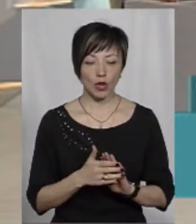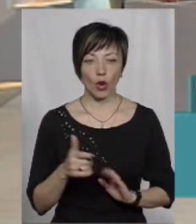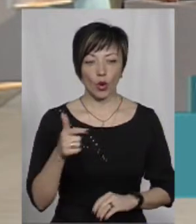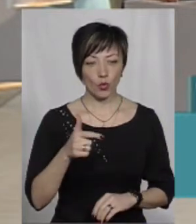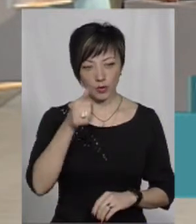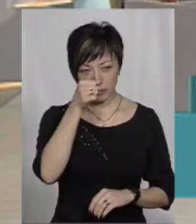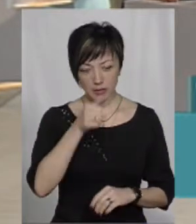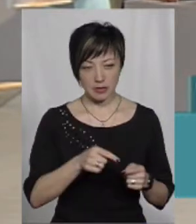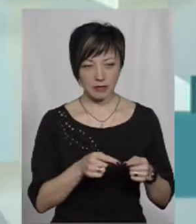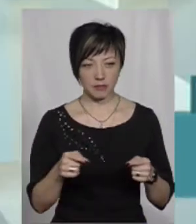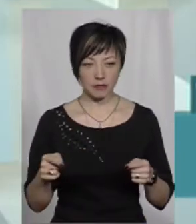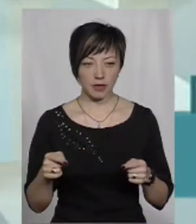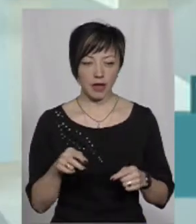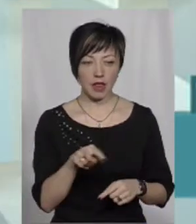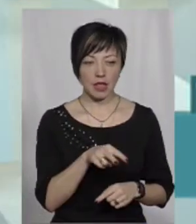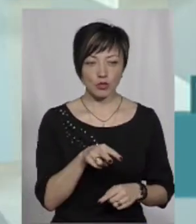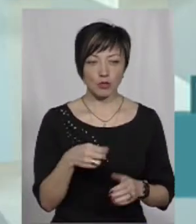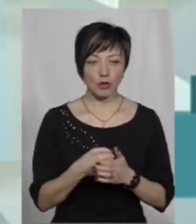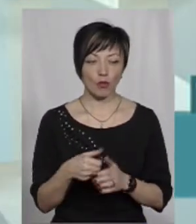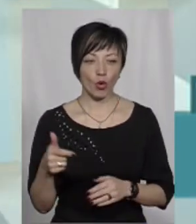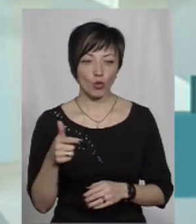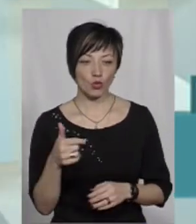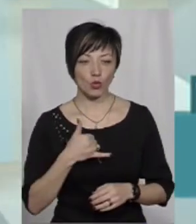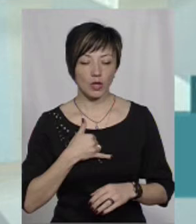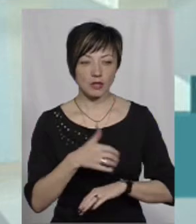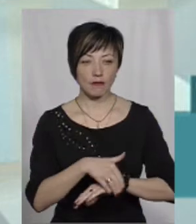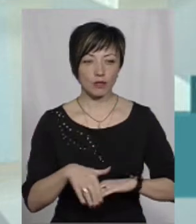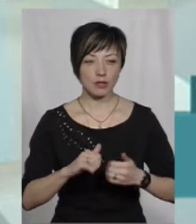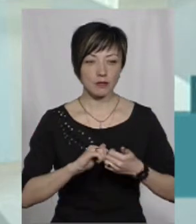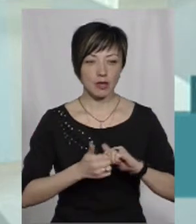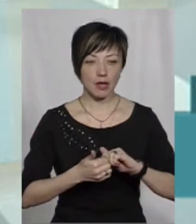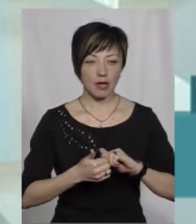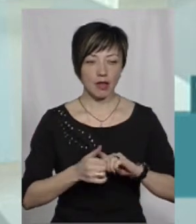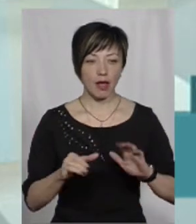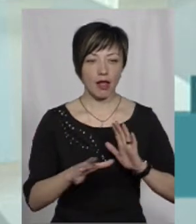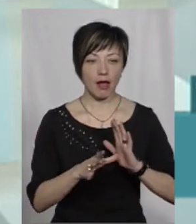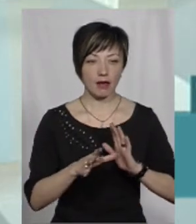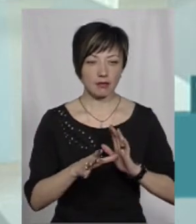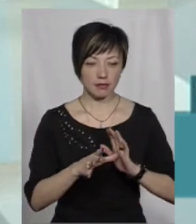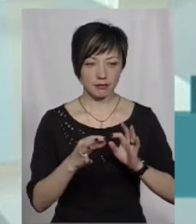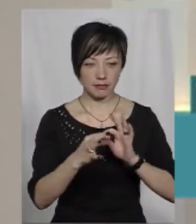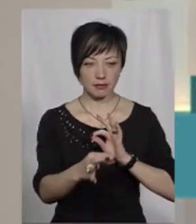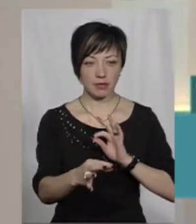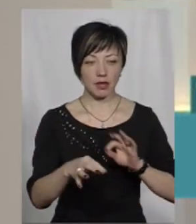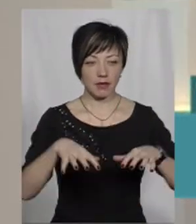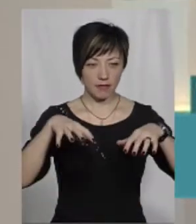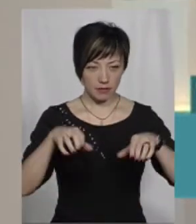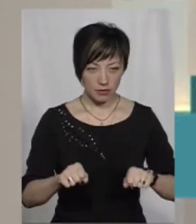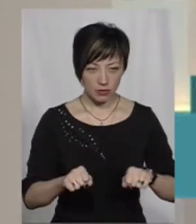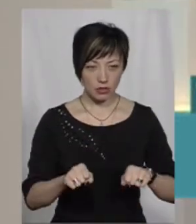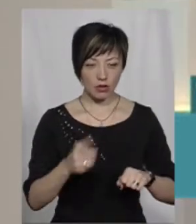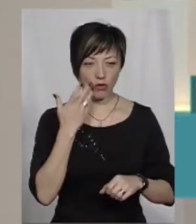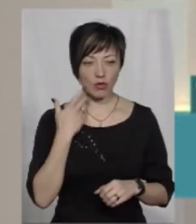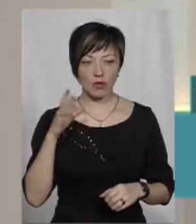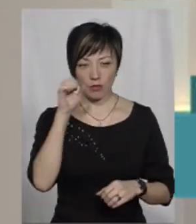грудні місяці, на протязі з листопада по грудень, у нас на вулиці міняли лінії ЛЕД. І відключали якраз, коли